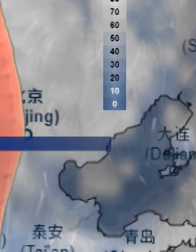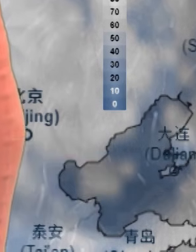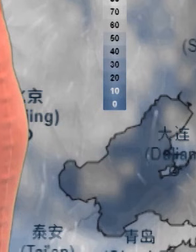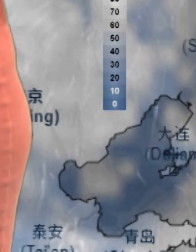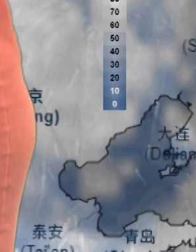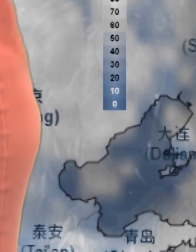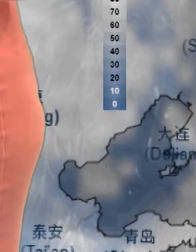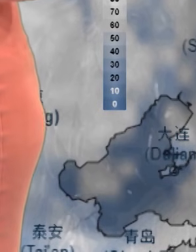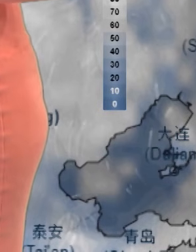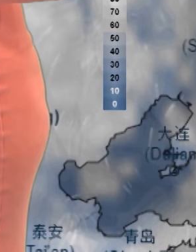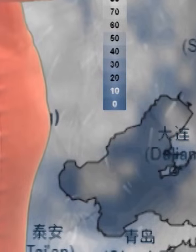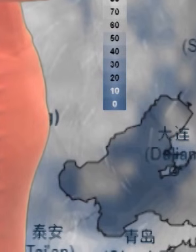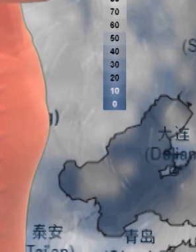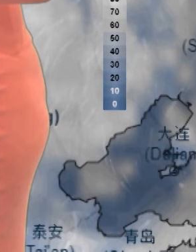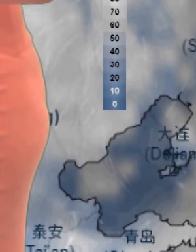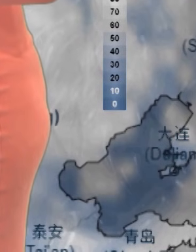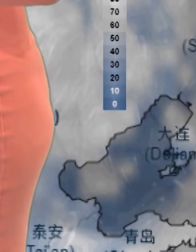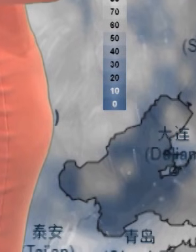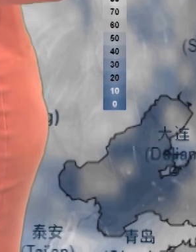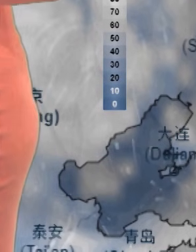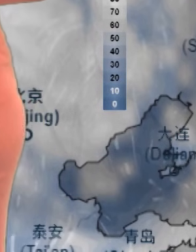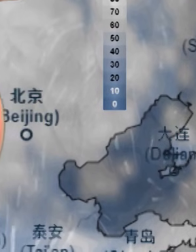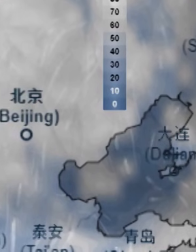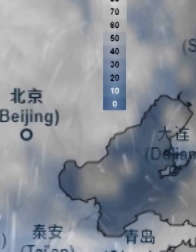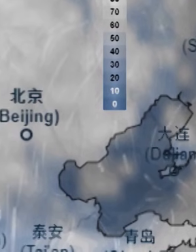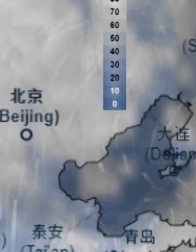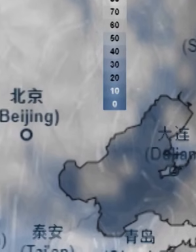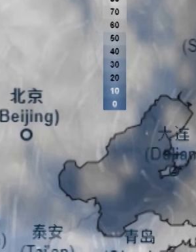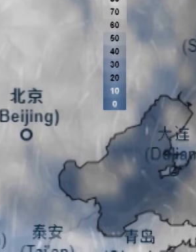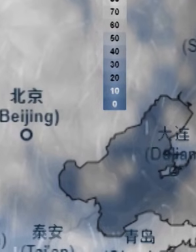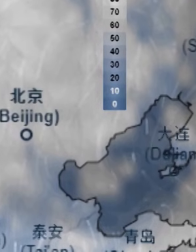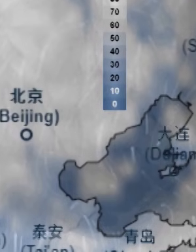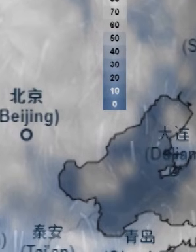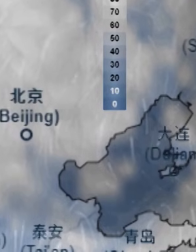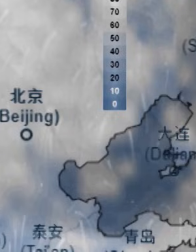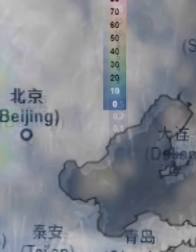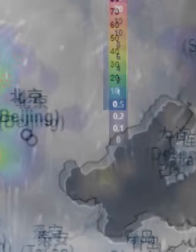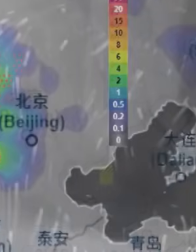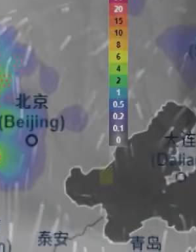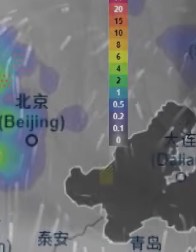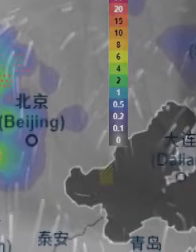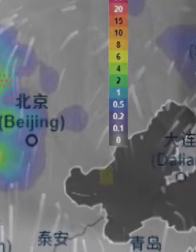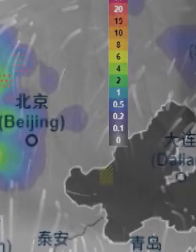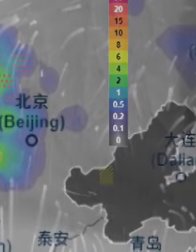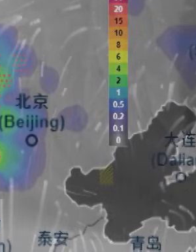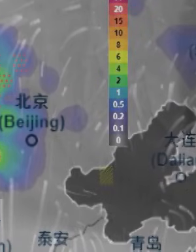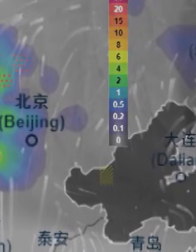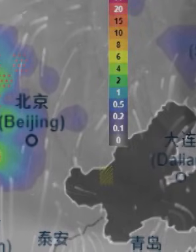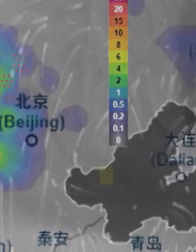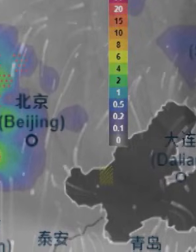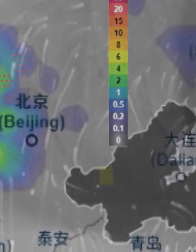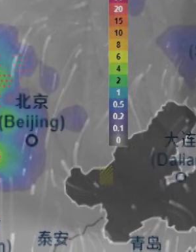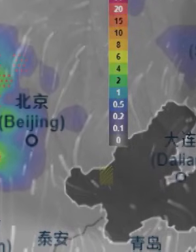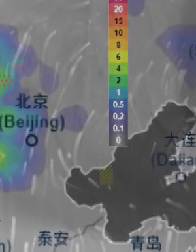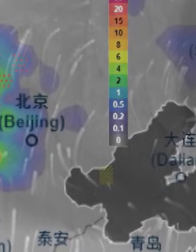уу? Бидний арж байгаачлан нутгийн зүүн хагас төвлөрхөй бусад нутгаар бол солигдмал үүлтэй байна. Урт ондасны хөвд шүндөө зүүн аймгуудын